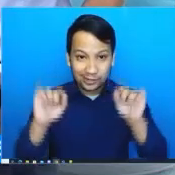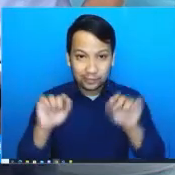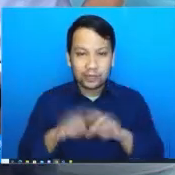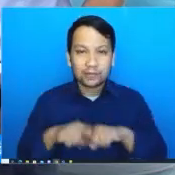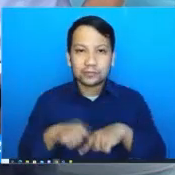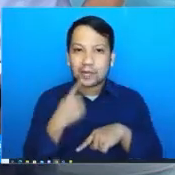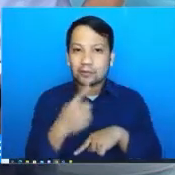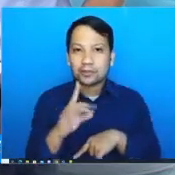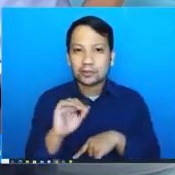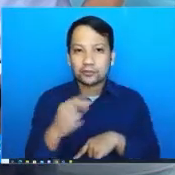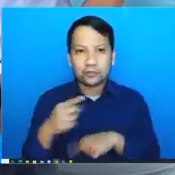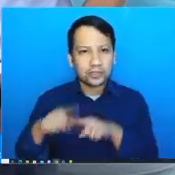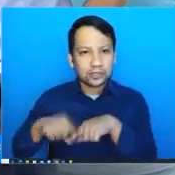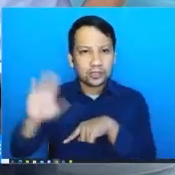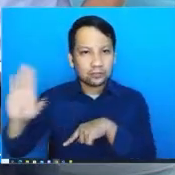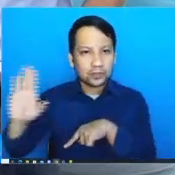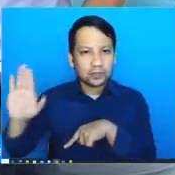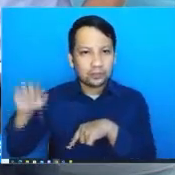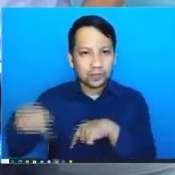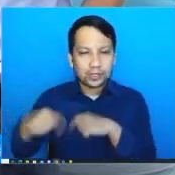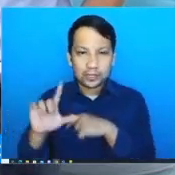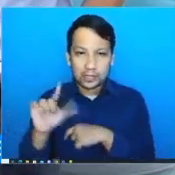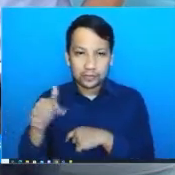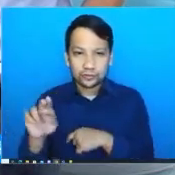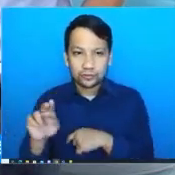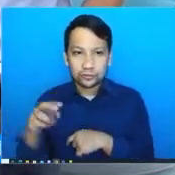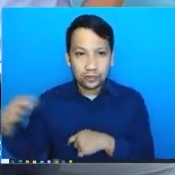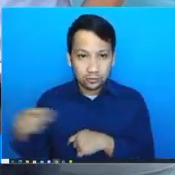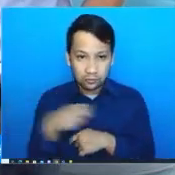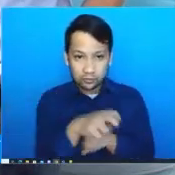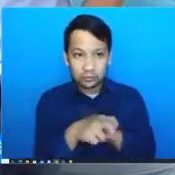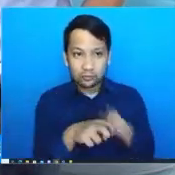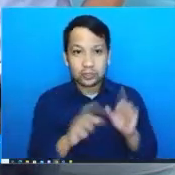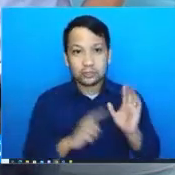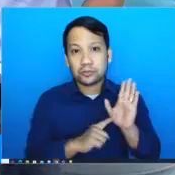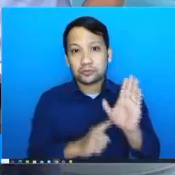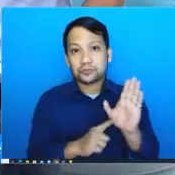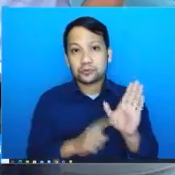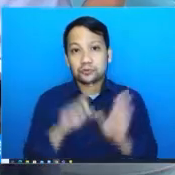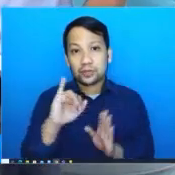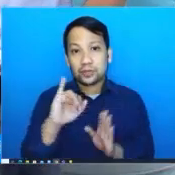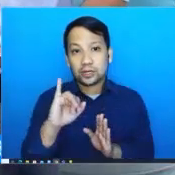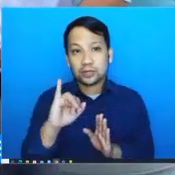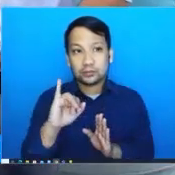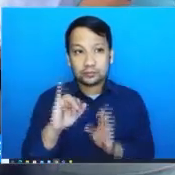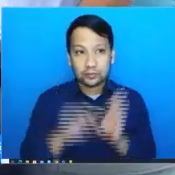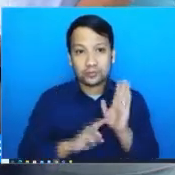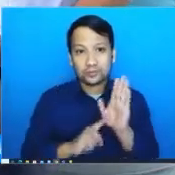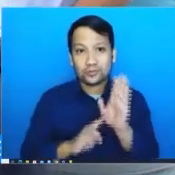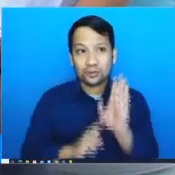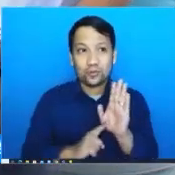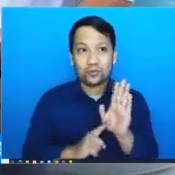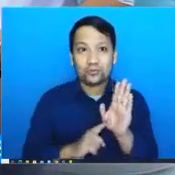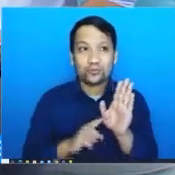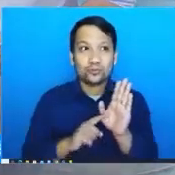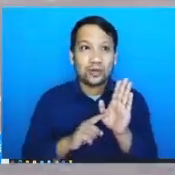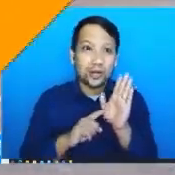ang mga bakunadong local traveler na magpresenta pa ng negative RT-PCR test results. Narito po ang